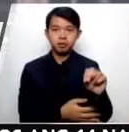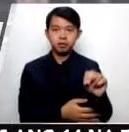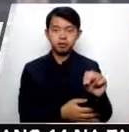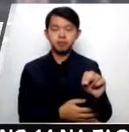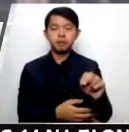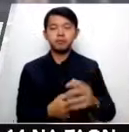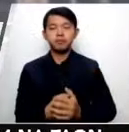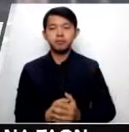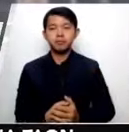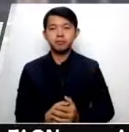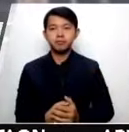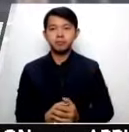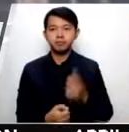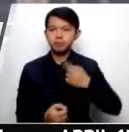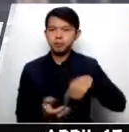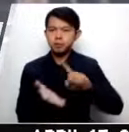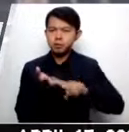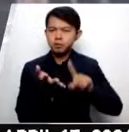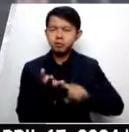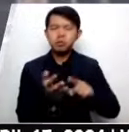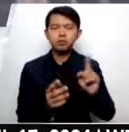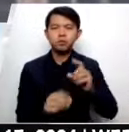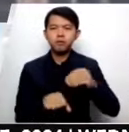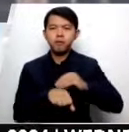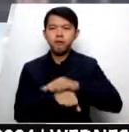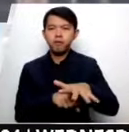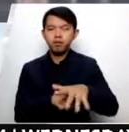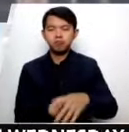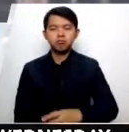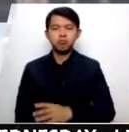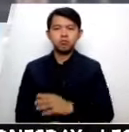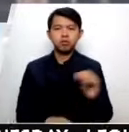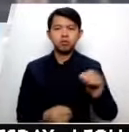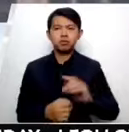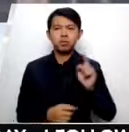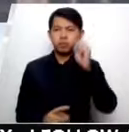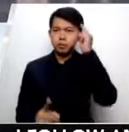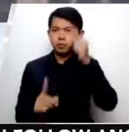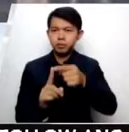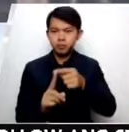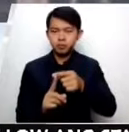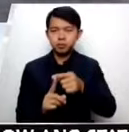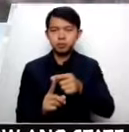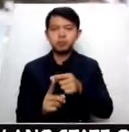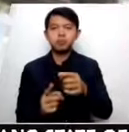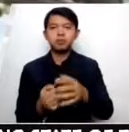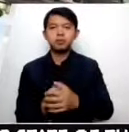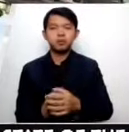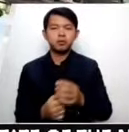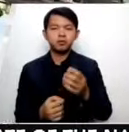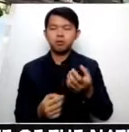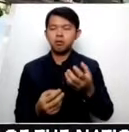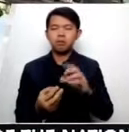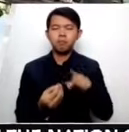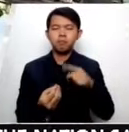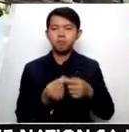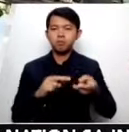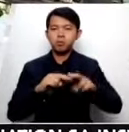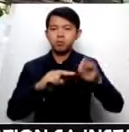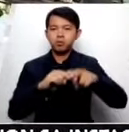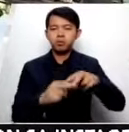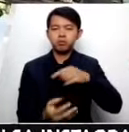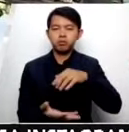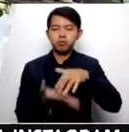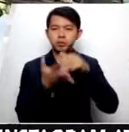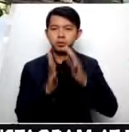implication of this Ano ba talaga yyung pakay nila towards this influx of this numbers sabi ng Bureau of immigration